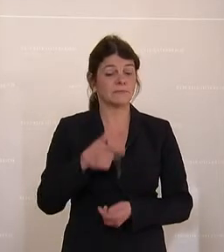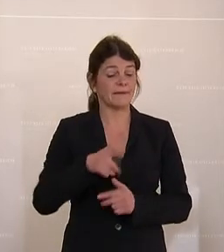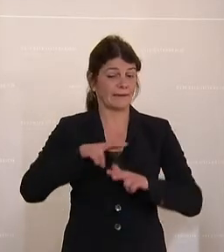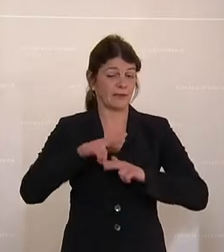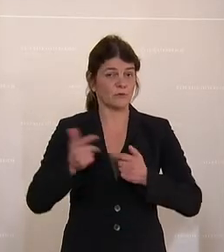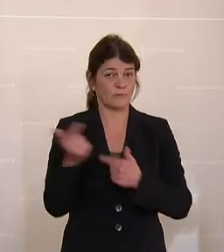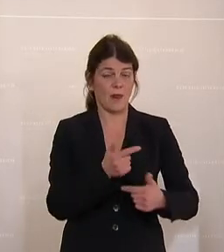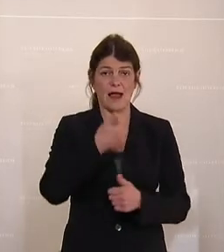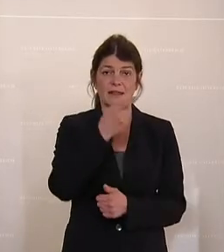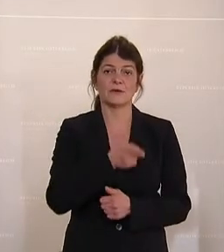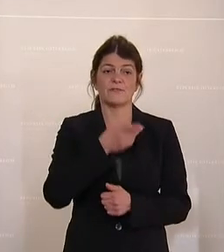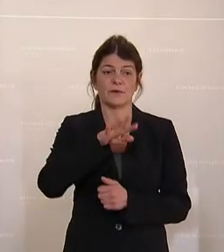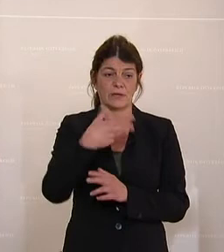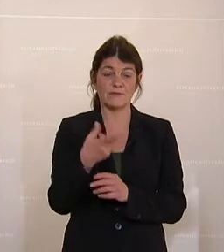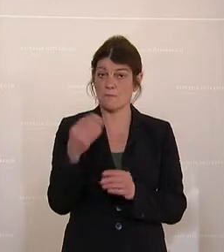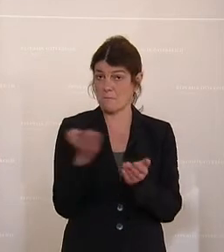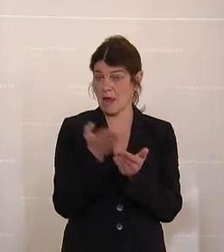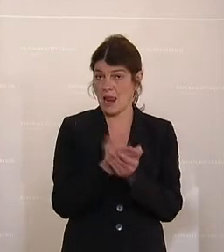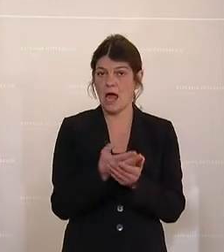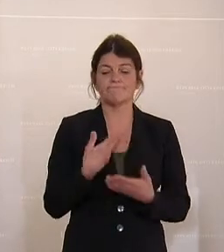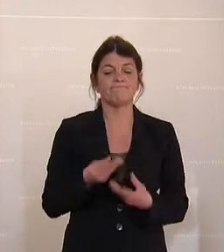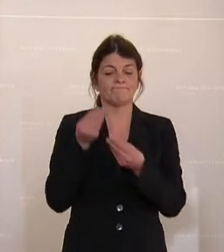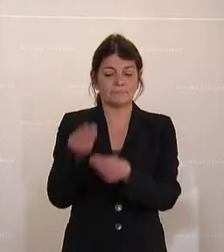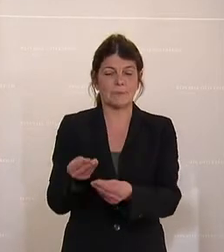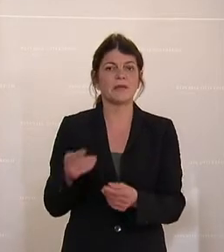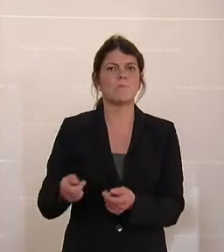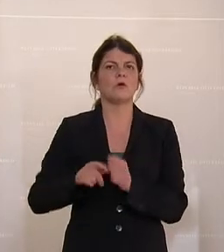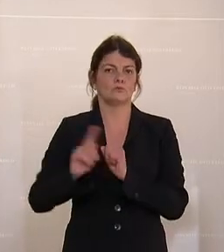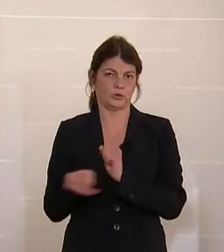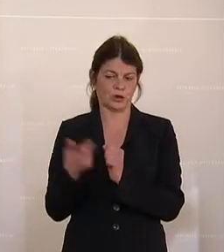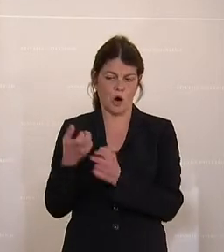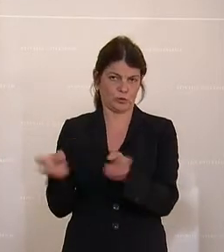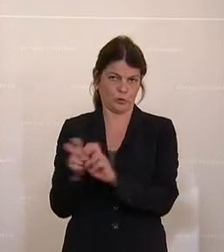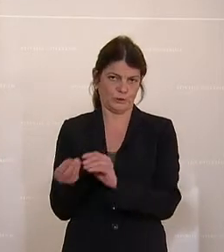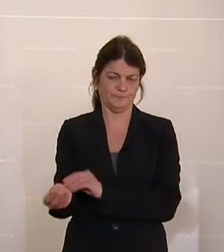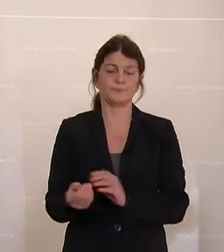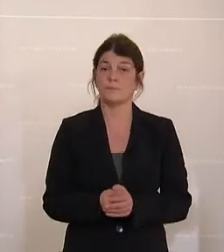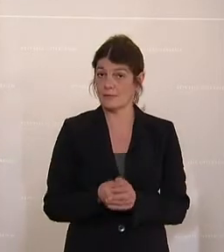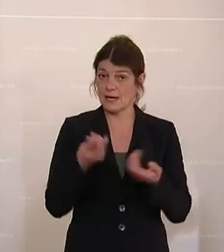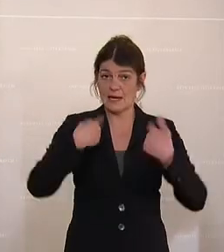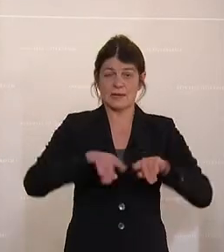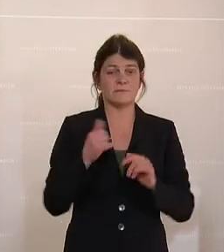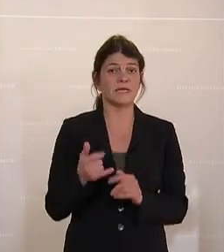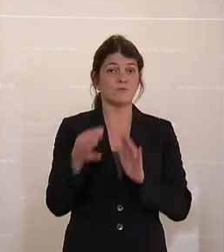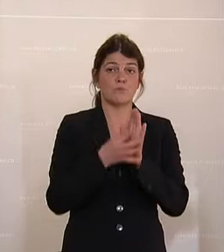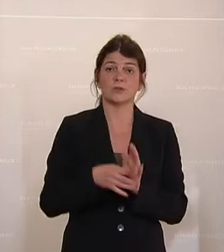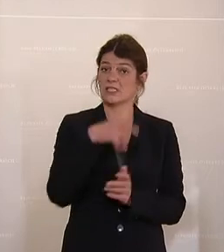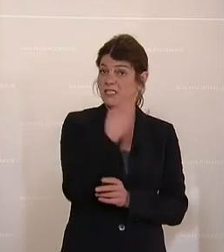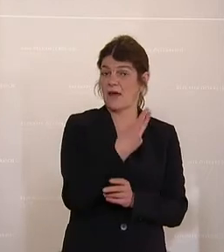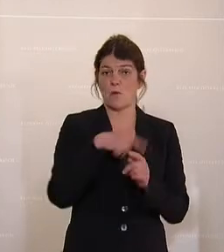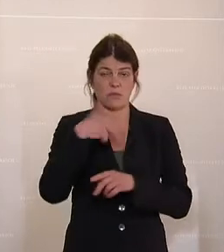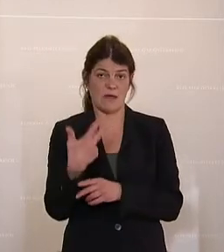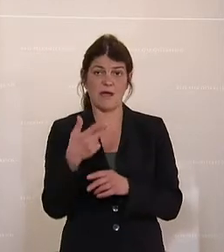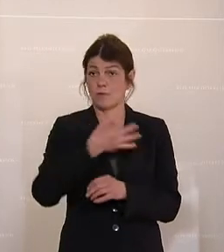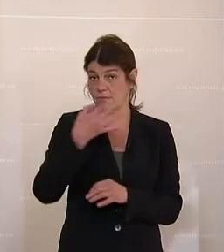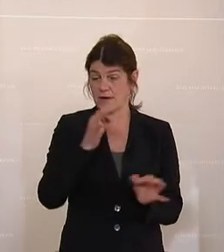Regierungsvorlage 1034 der Beilagen dem Budgetausschuss zu. Wir gelangen nun zu den Punkten 2 und 3